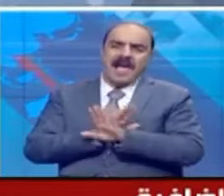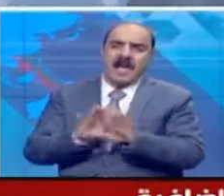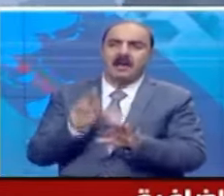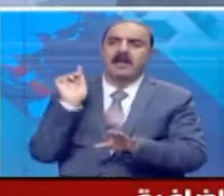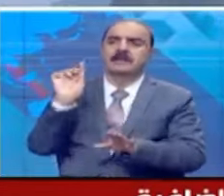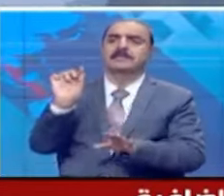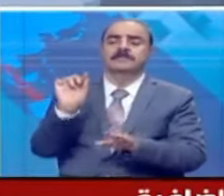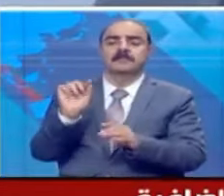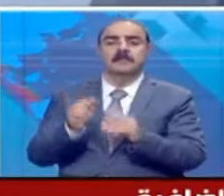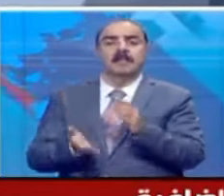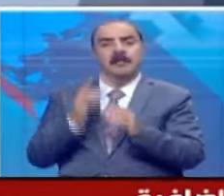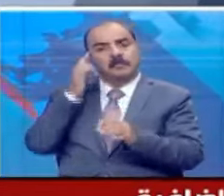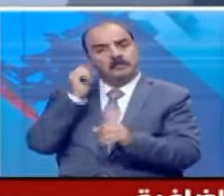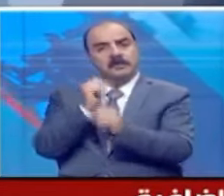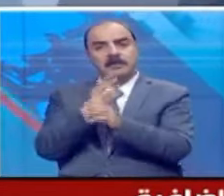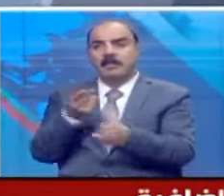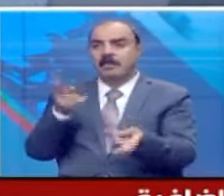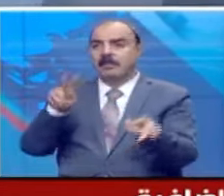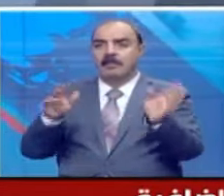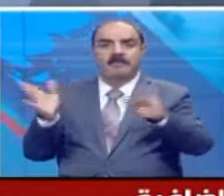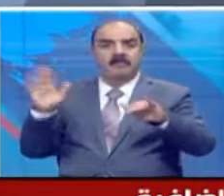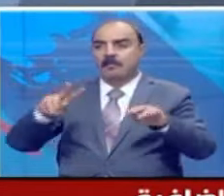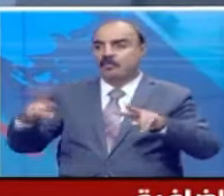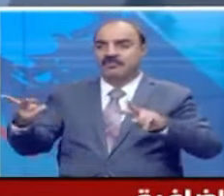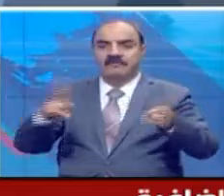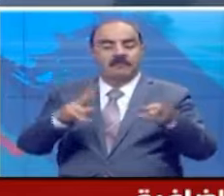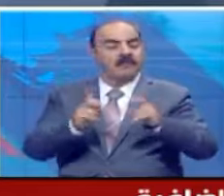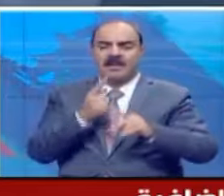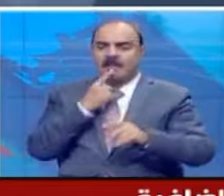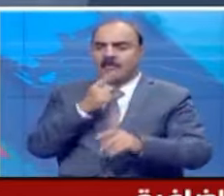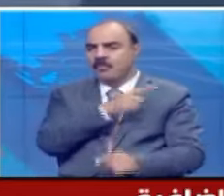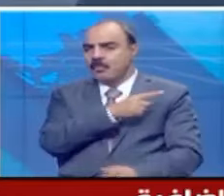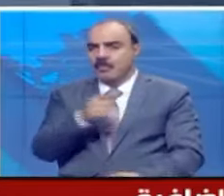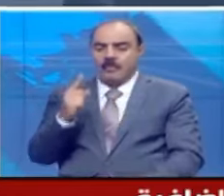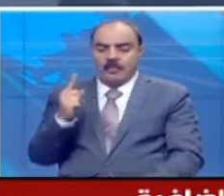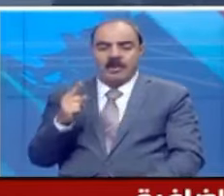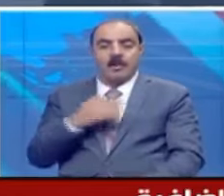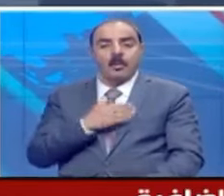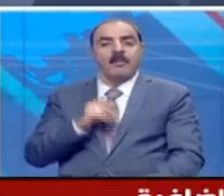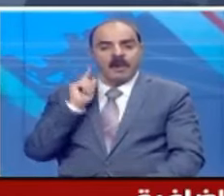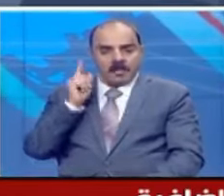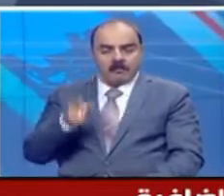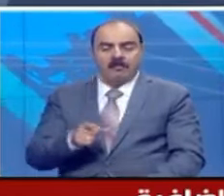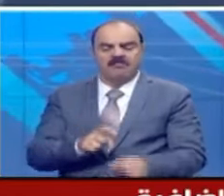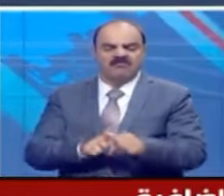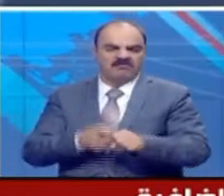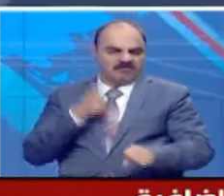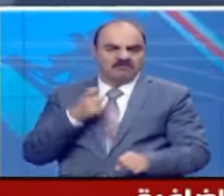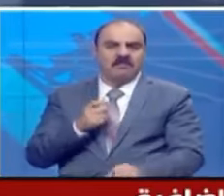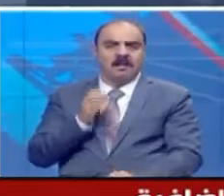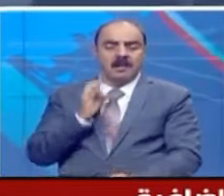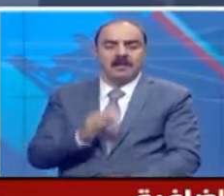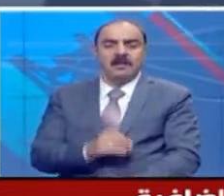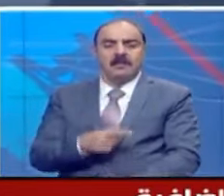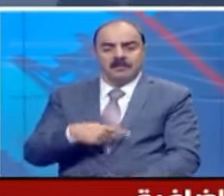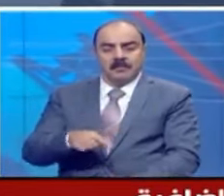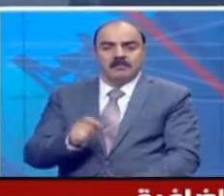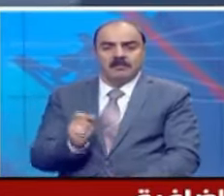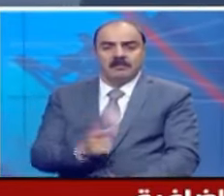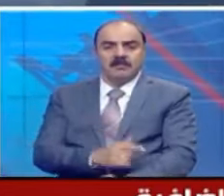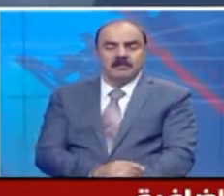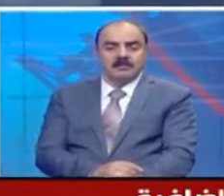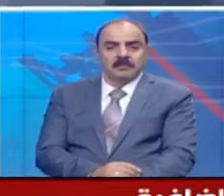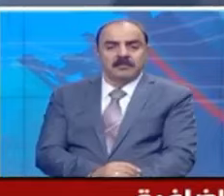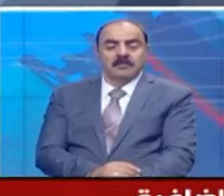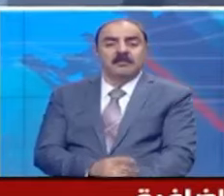مش هتتخطاها، فده خطوه مهمه جدا نامل انه الحكومه تطبقها بتحسن. ده هيكون مهم قوي ضبط